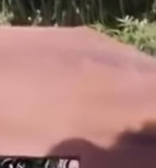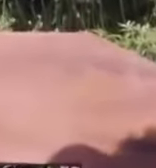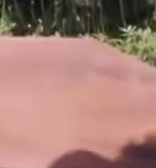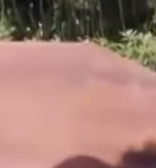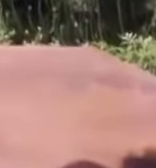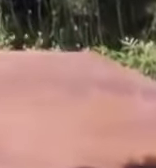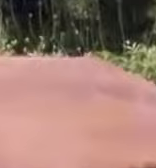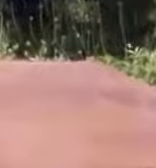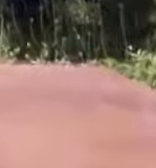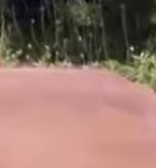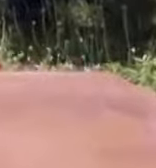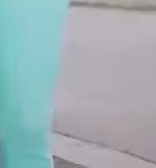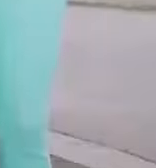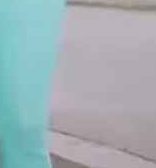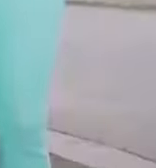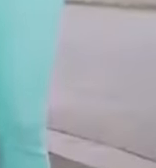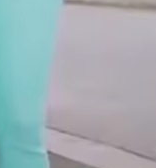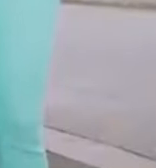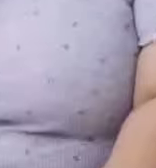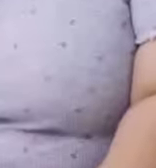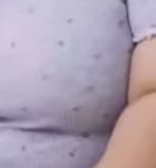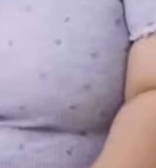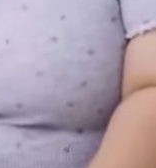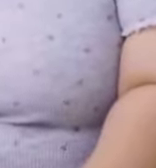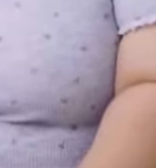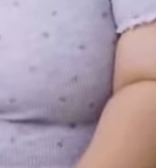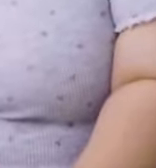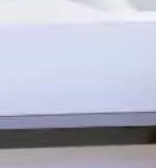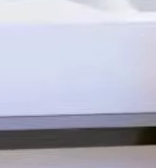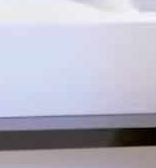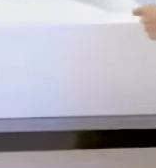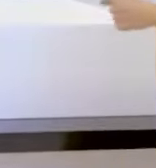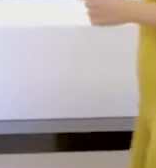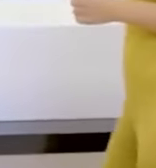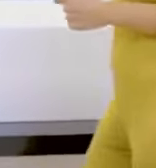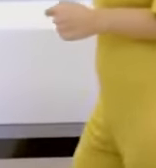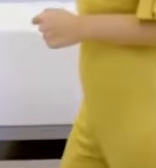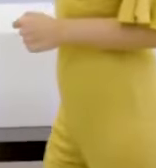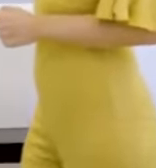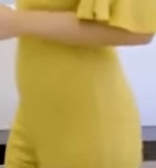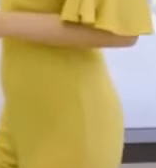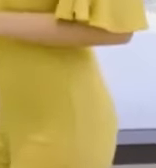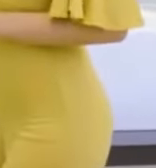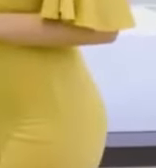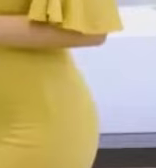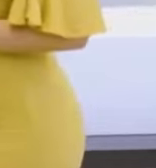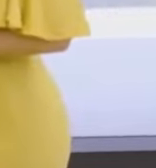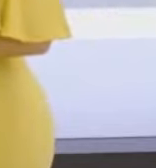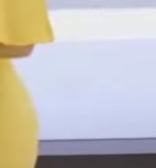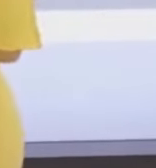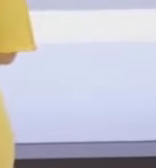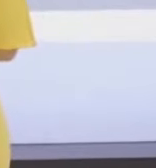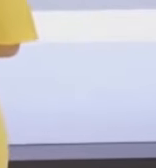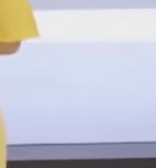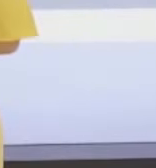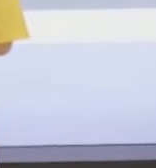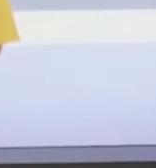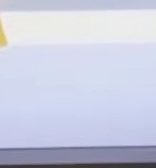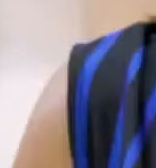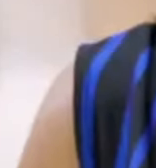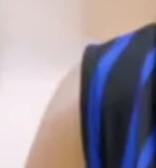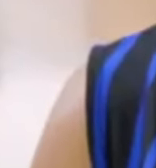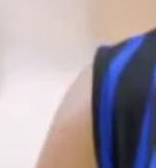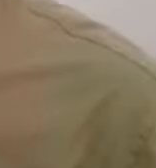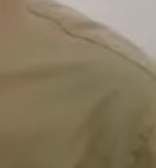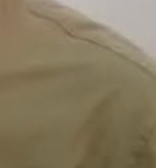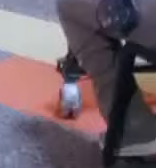Sa tingin mo ba magugusan ka niya? Ambisyosa. I don't care if she's the real daughter. Ako pa rin ang nag-iisa